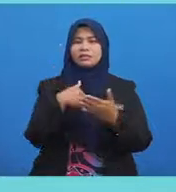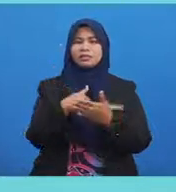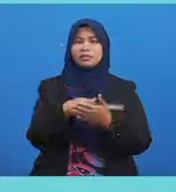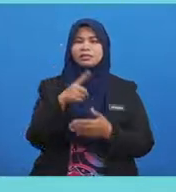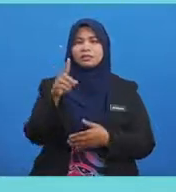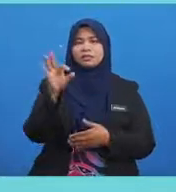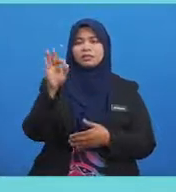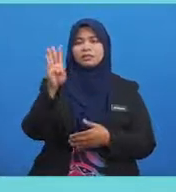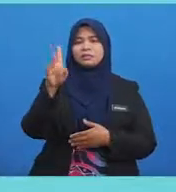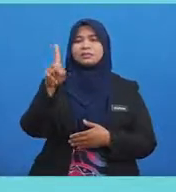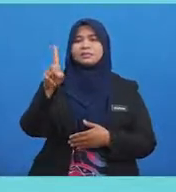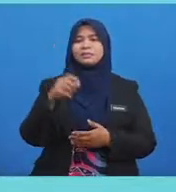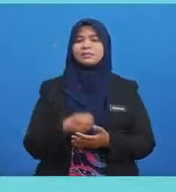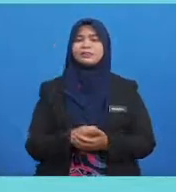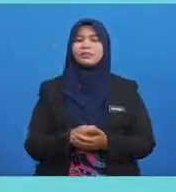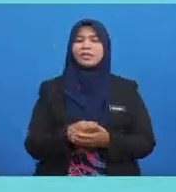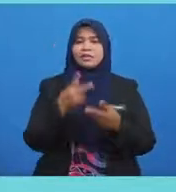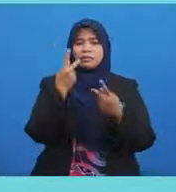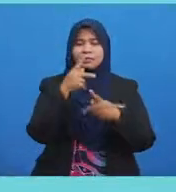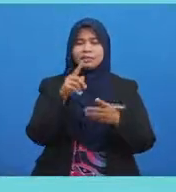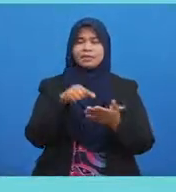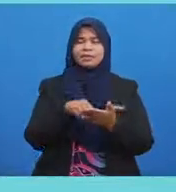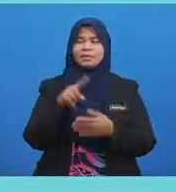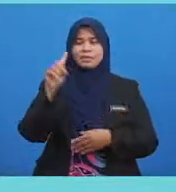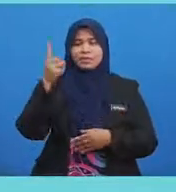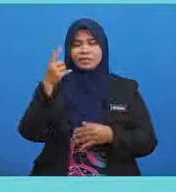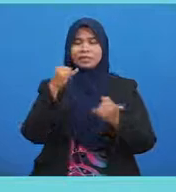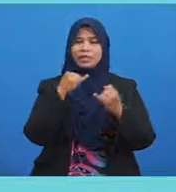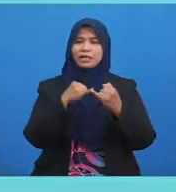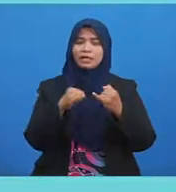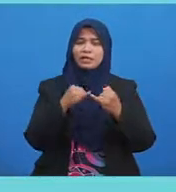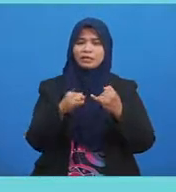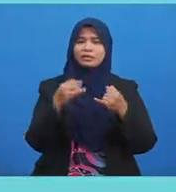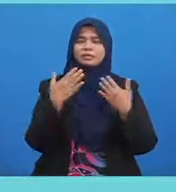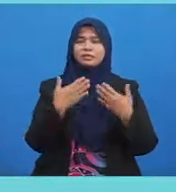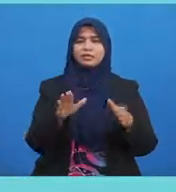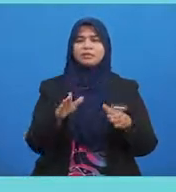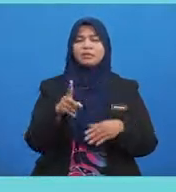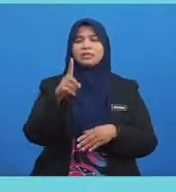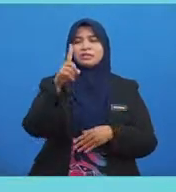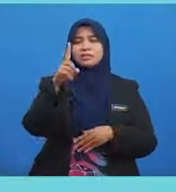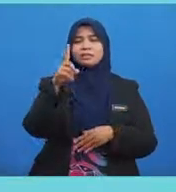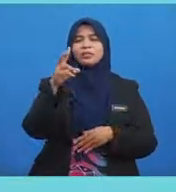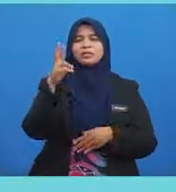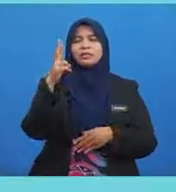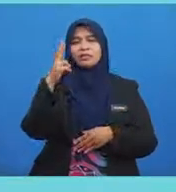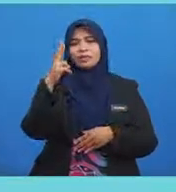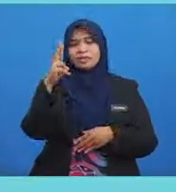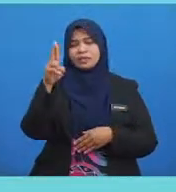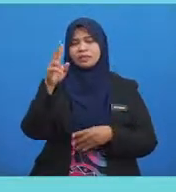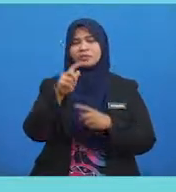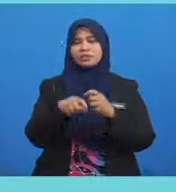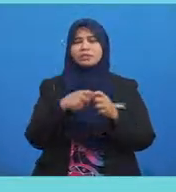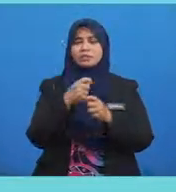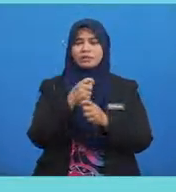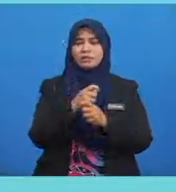1941. Pemerintahan ini hanya berakhir selepas 100 tahun pemerintahan